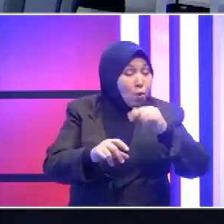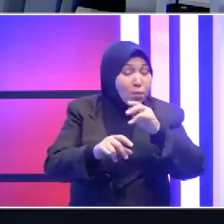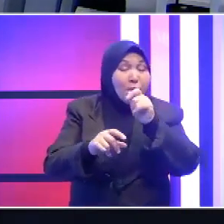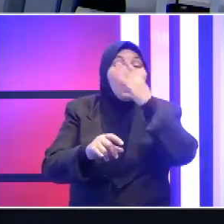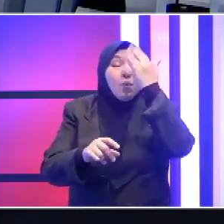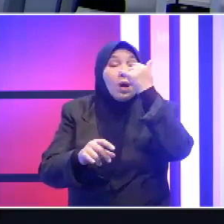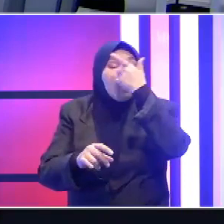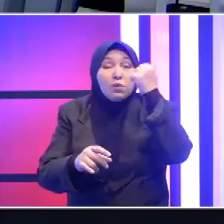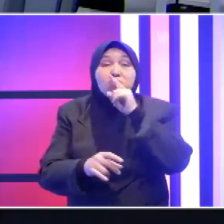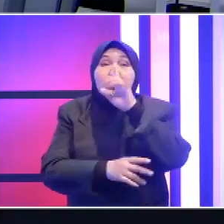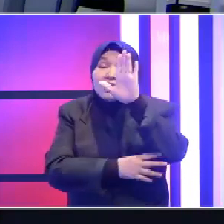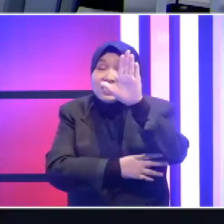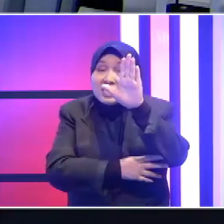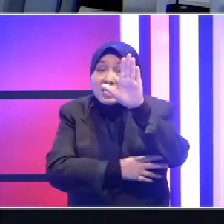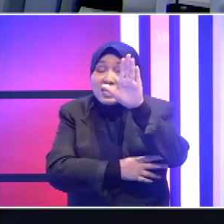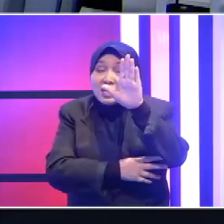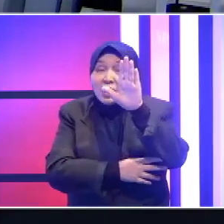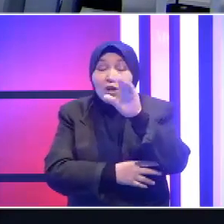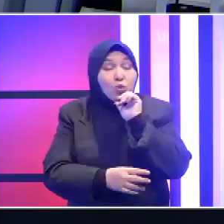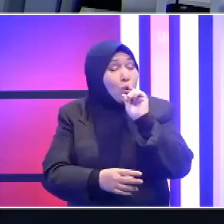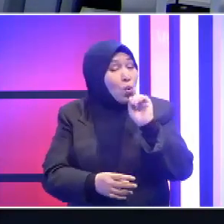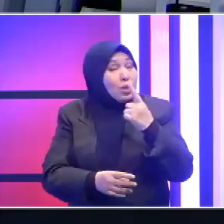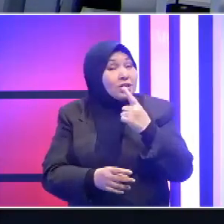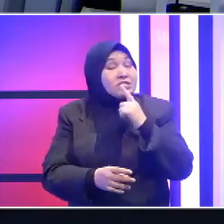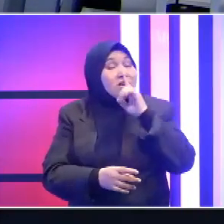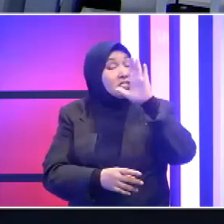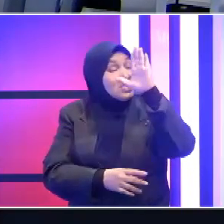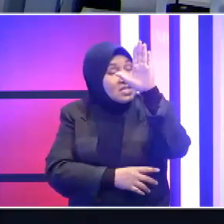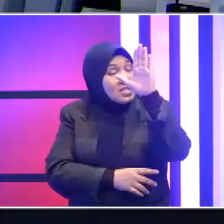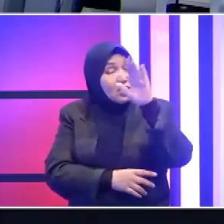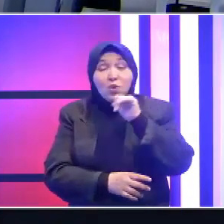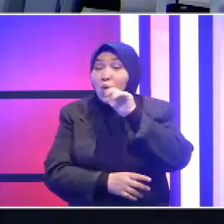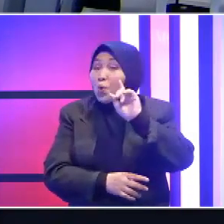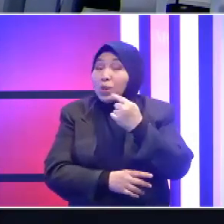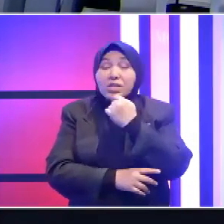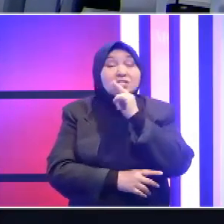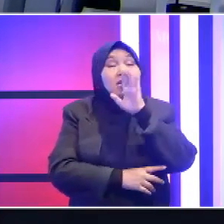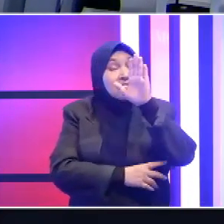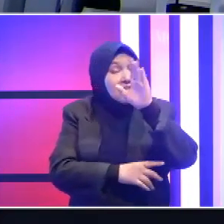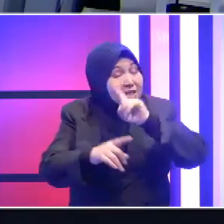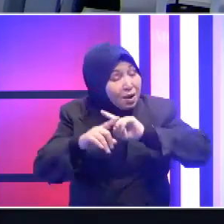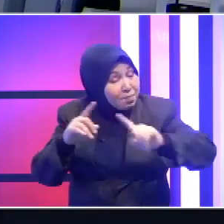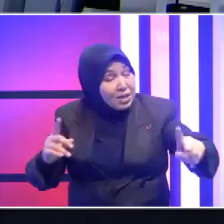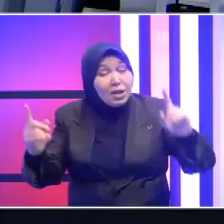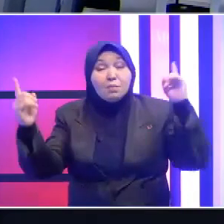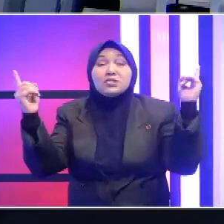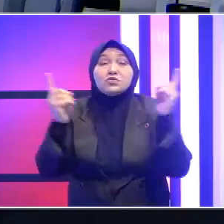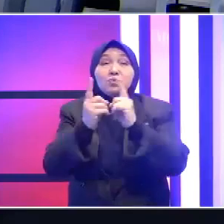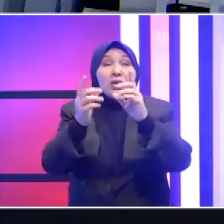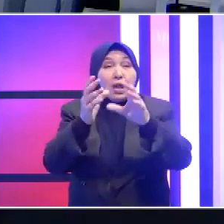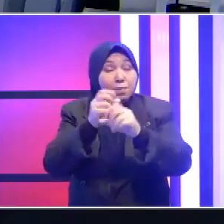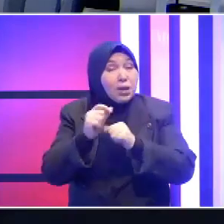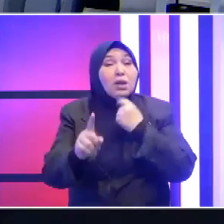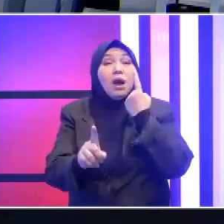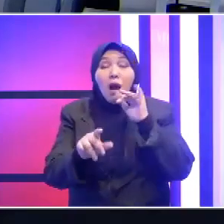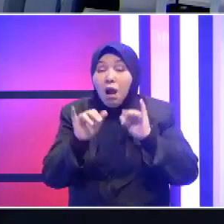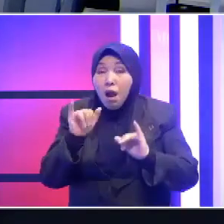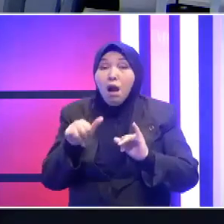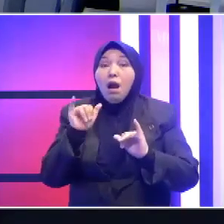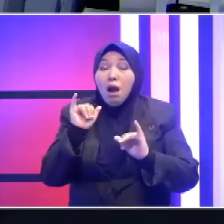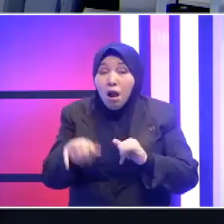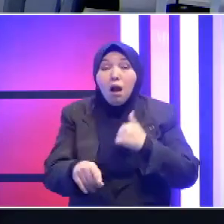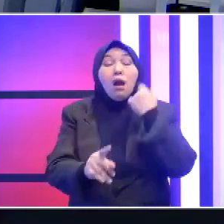itu janji dan bukan sekedar janji bahwa love yaitu dia berjumpa mendapatinya Memang betul